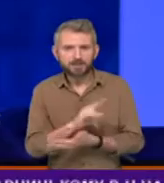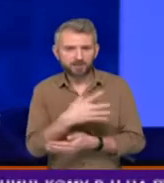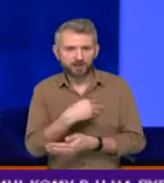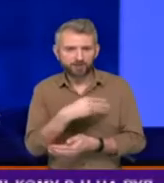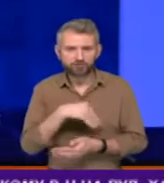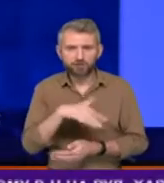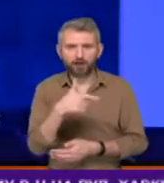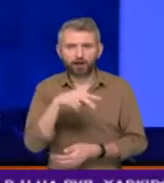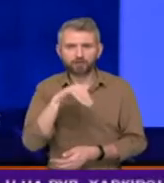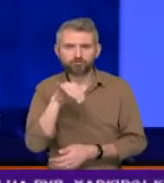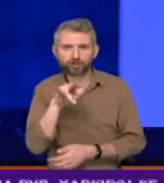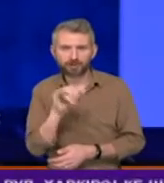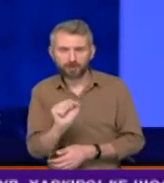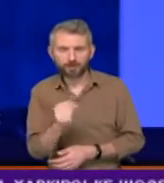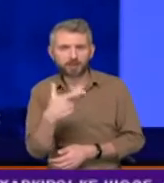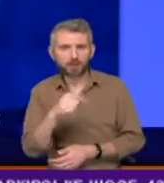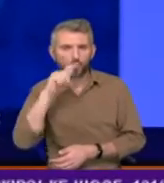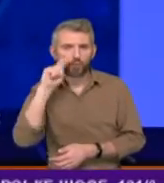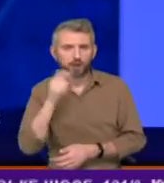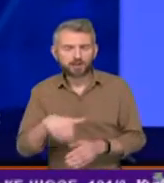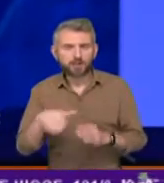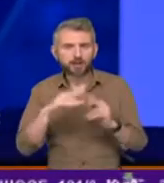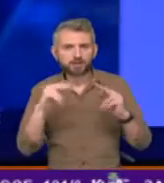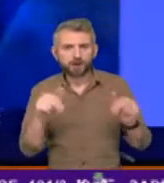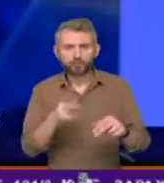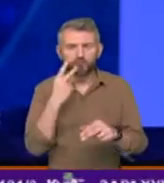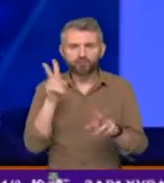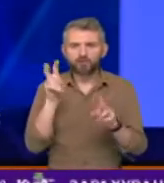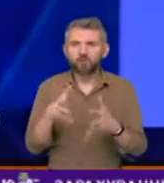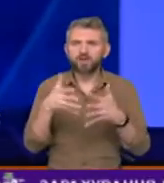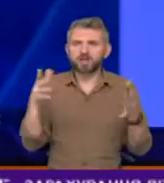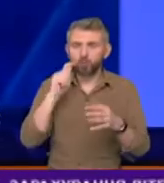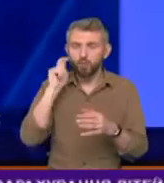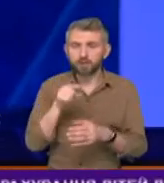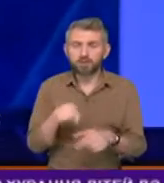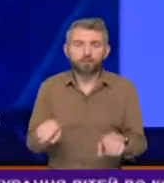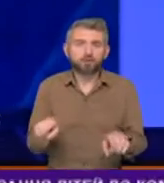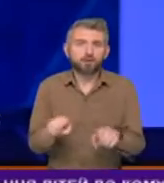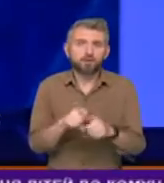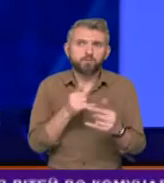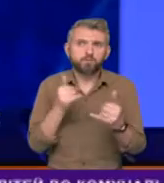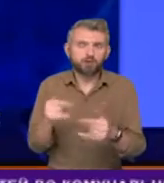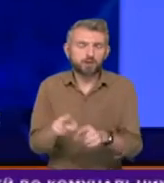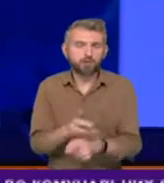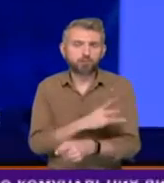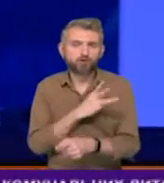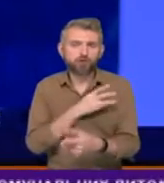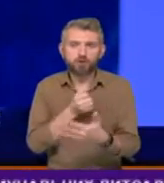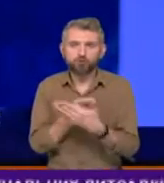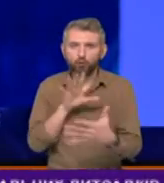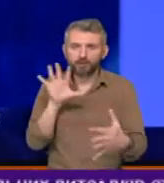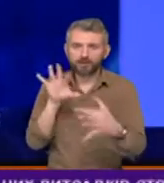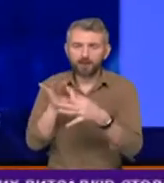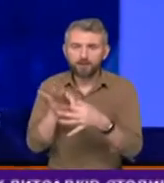з Галичини, де Україну на Дніпрянську завжди називали «Велика Україна». Там такий пієтет, там таке бажання до цього